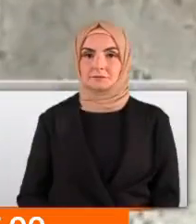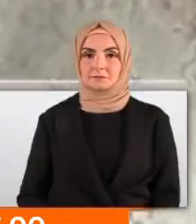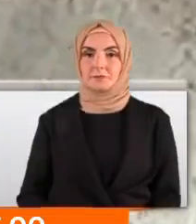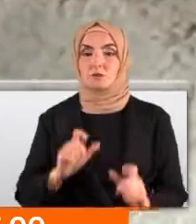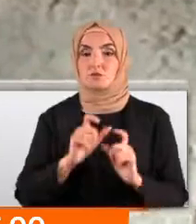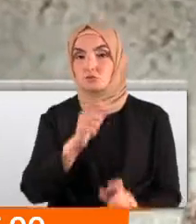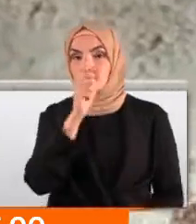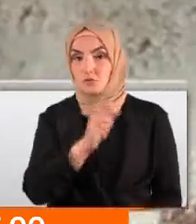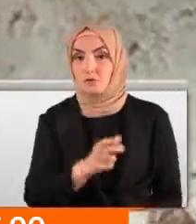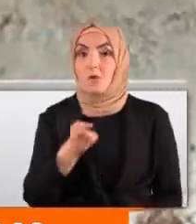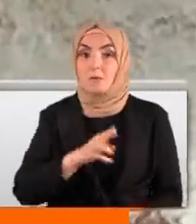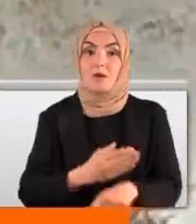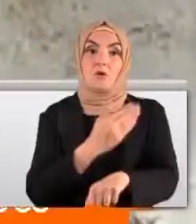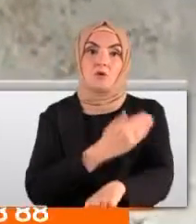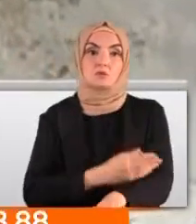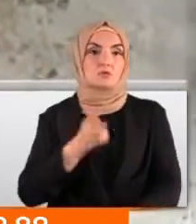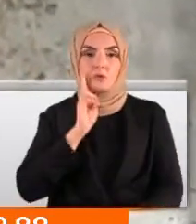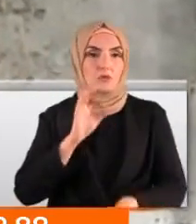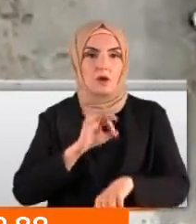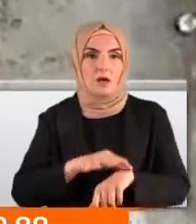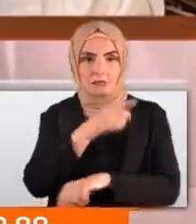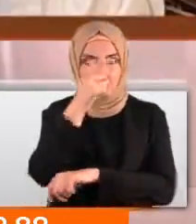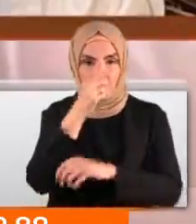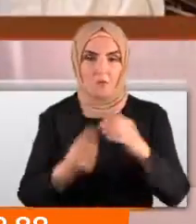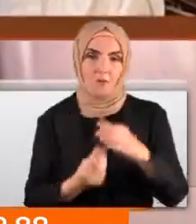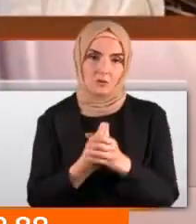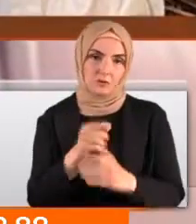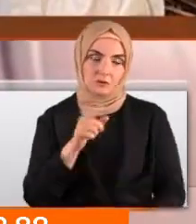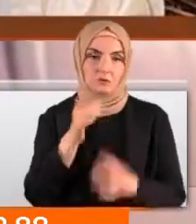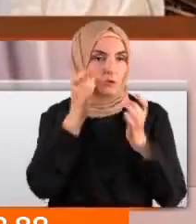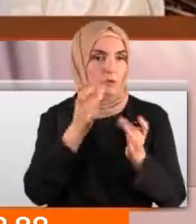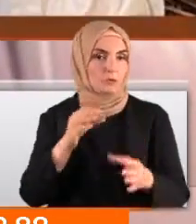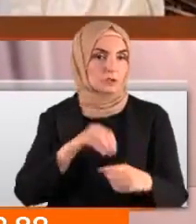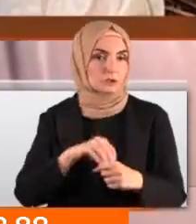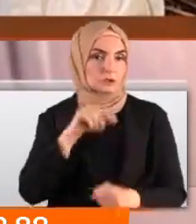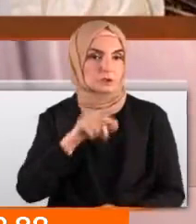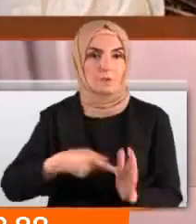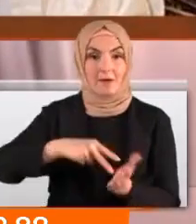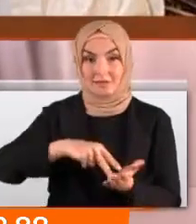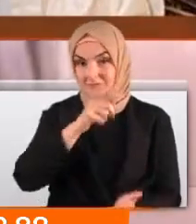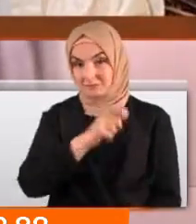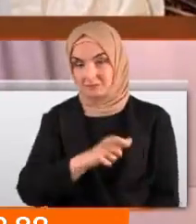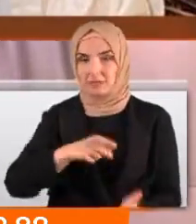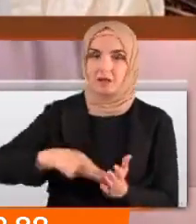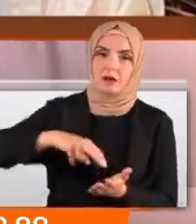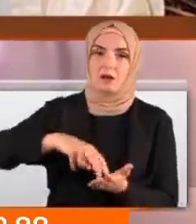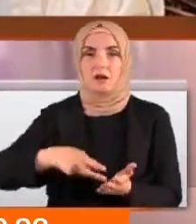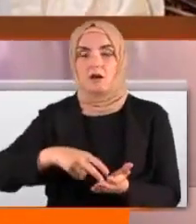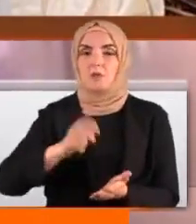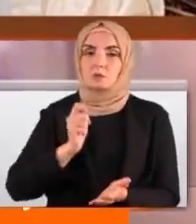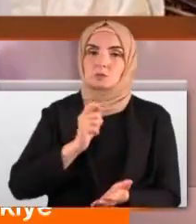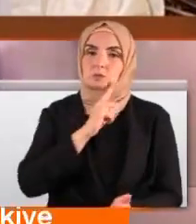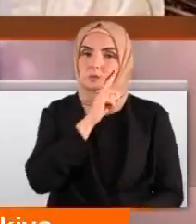Sofia Olifrenko'nun ölmeden önceki son anları da çıktı ortaya. Görüntülerde Rus modelin sendeleyerek yürüdüğü ve güçlükle ayakta durabildiği